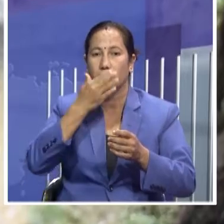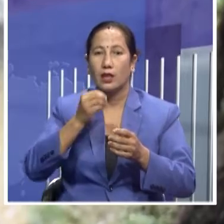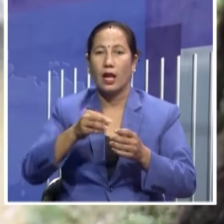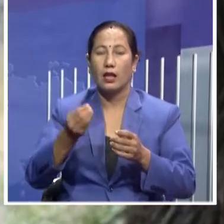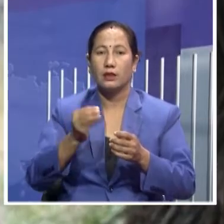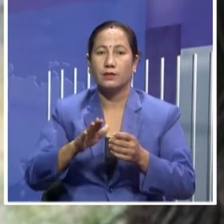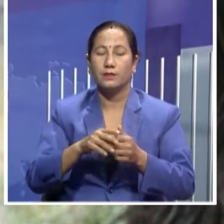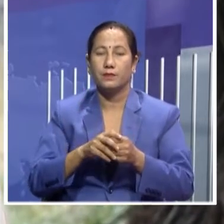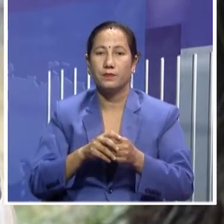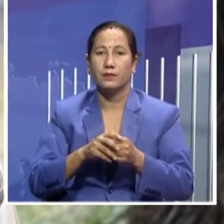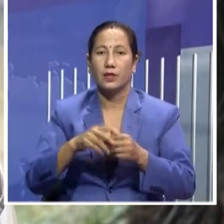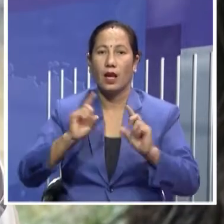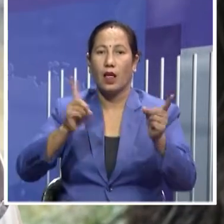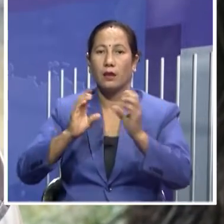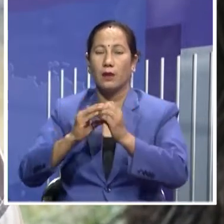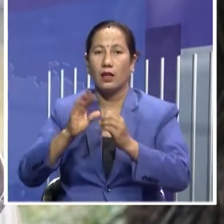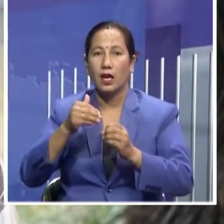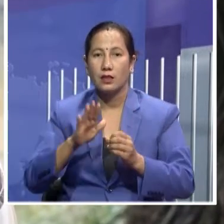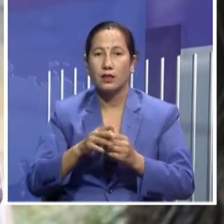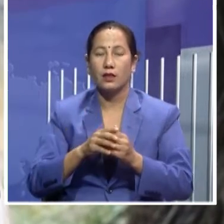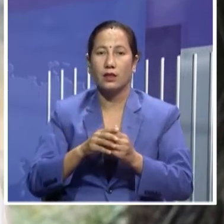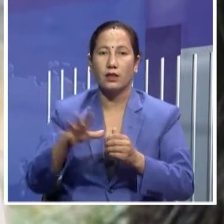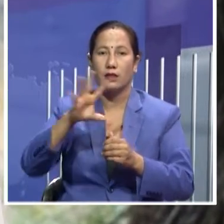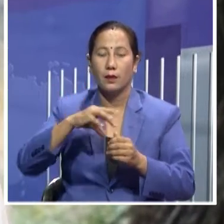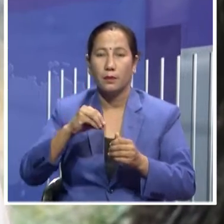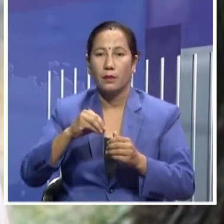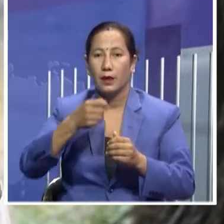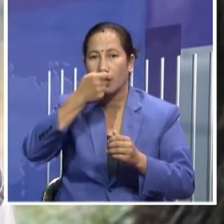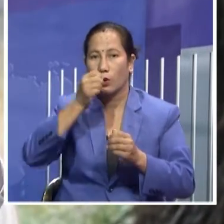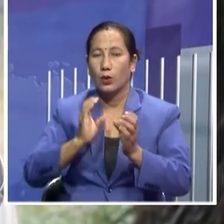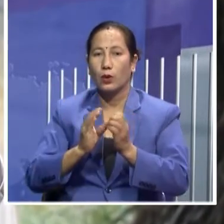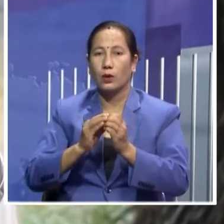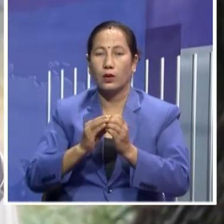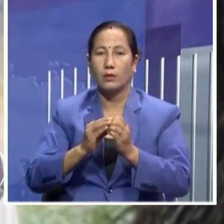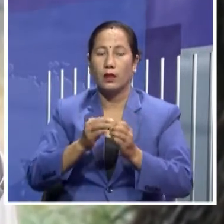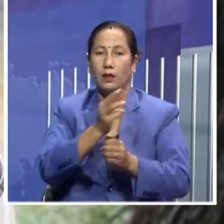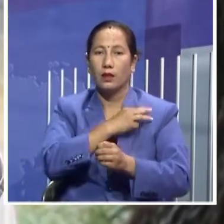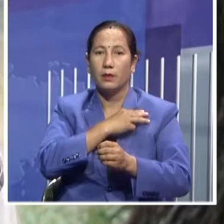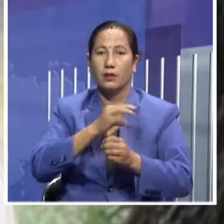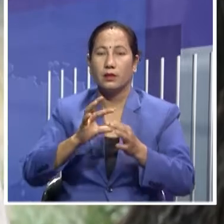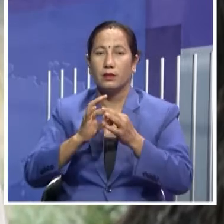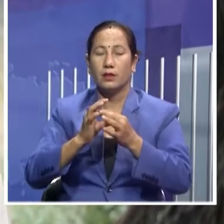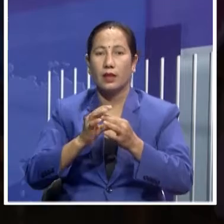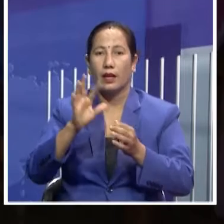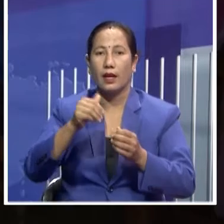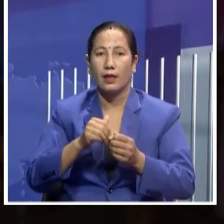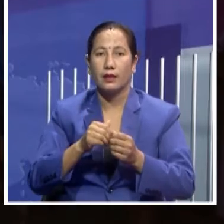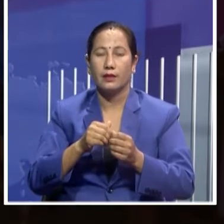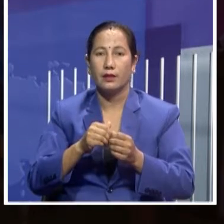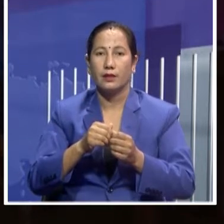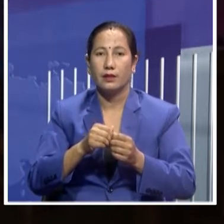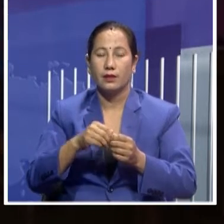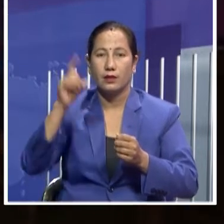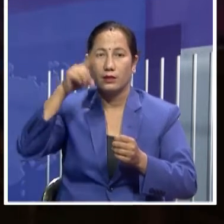सब बही गए, नगरपालिका आए छैन सर। सबै अब गाउँको टोल महल्लाको मान्छे अब सबै मिलेर ल्याएर पानीले त